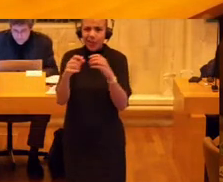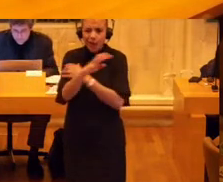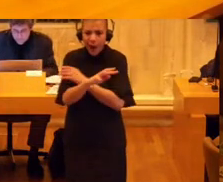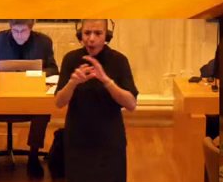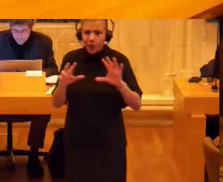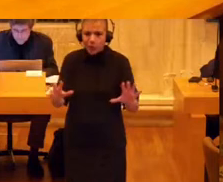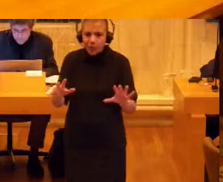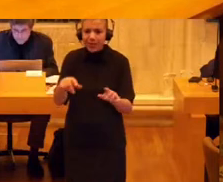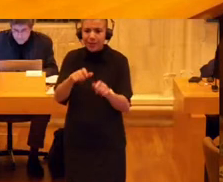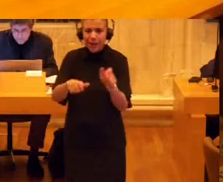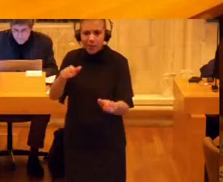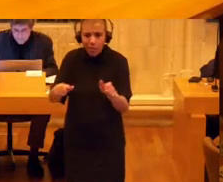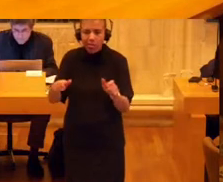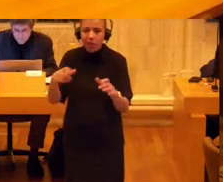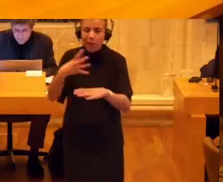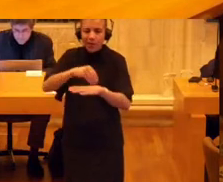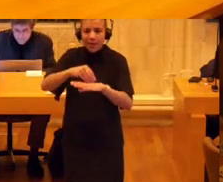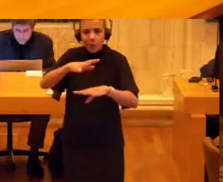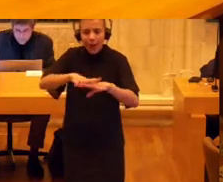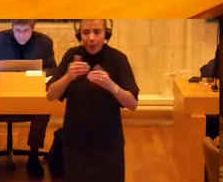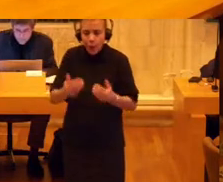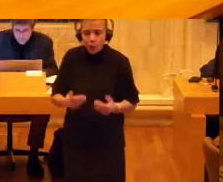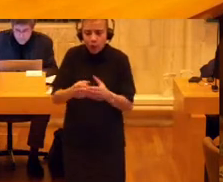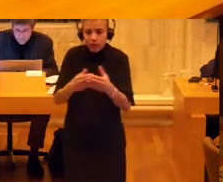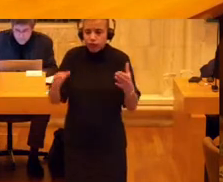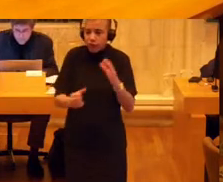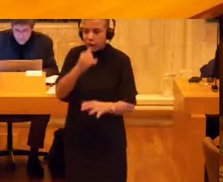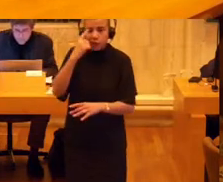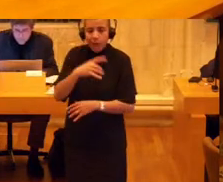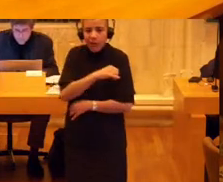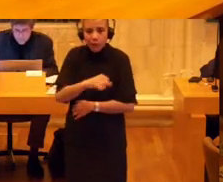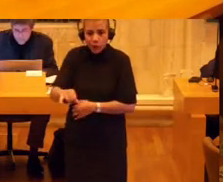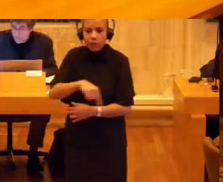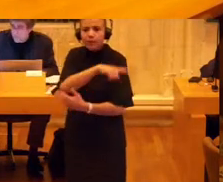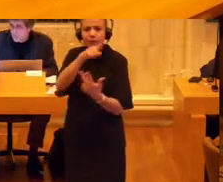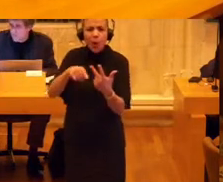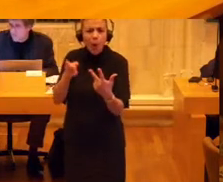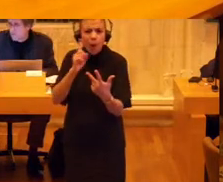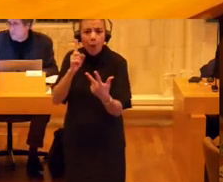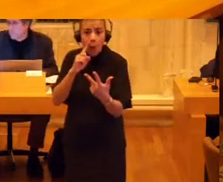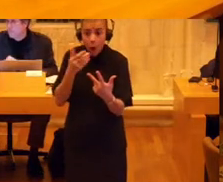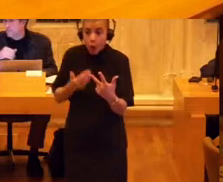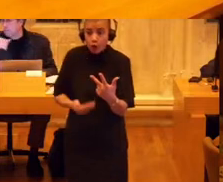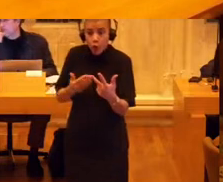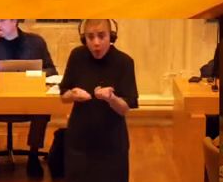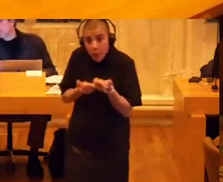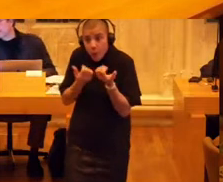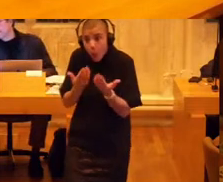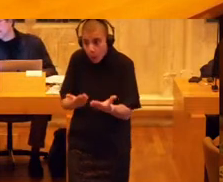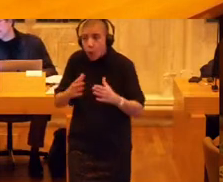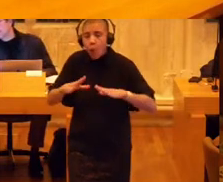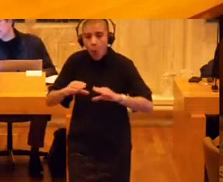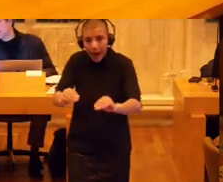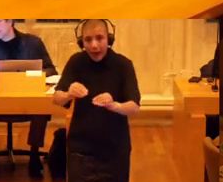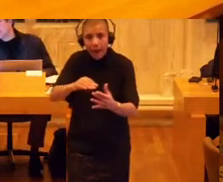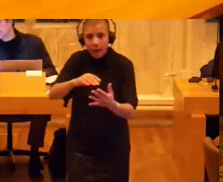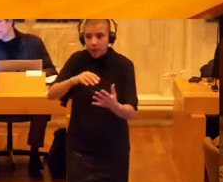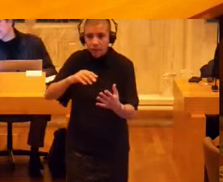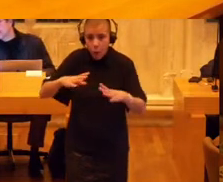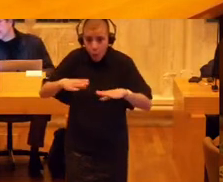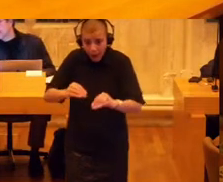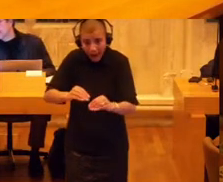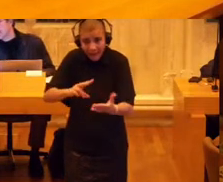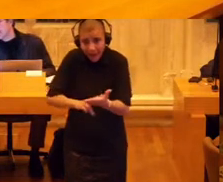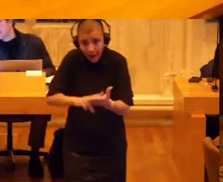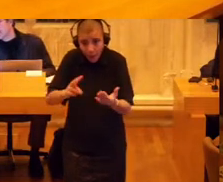quartier. C'est aussi qu'aujourd'hui, on propose notamment à nos conseillers de quartier de faire des choses très concrètes et très pratiques, notamment par le biais de